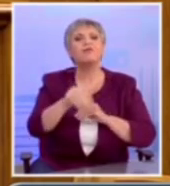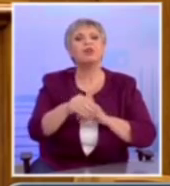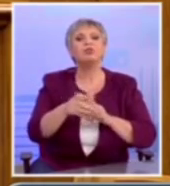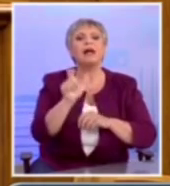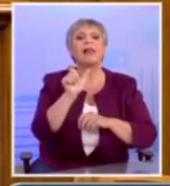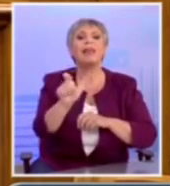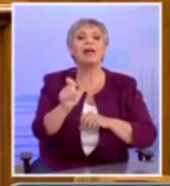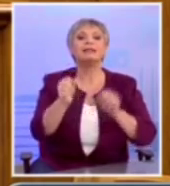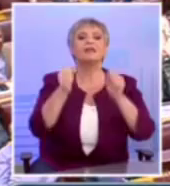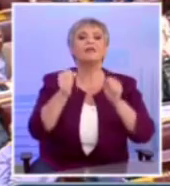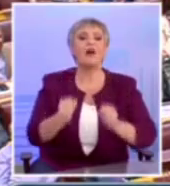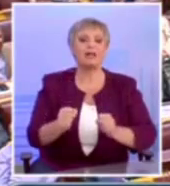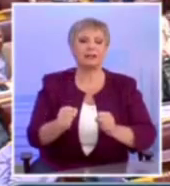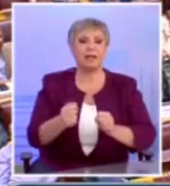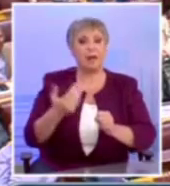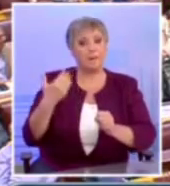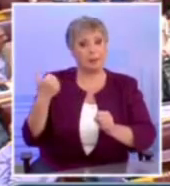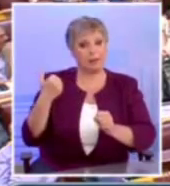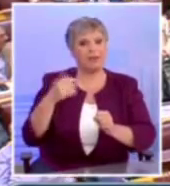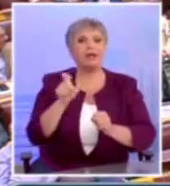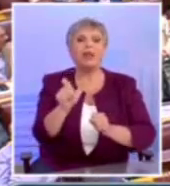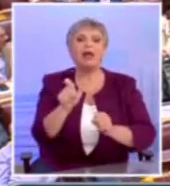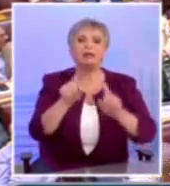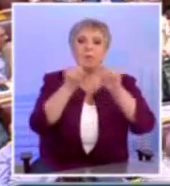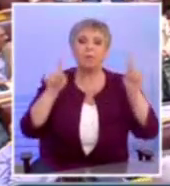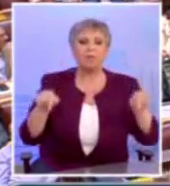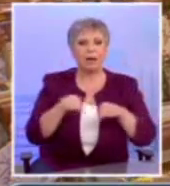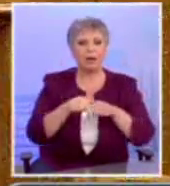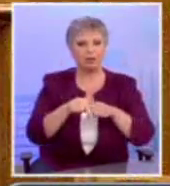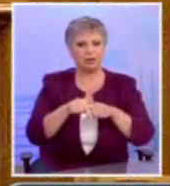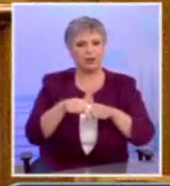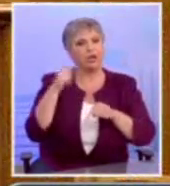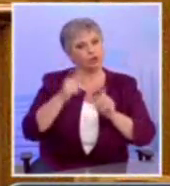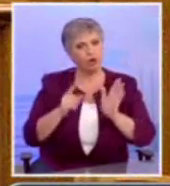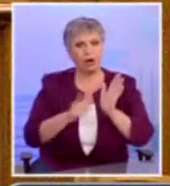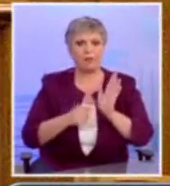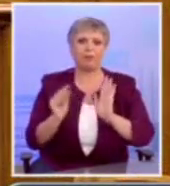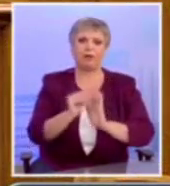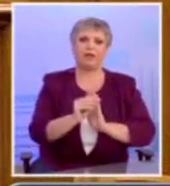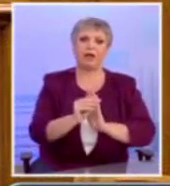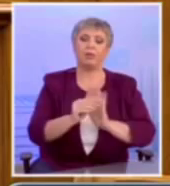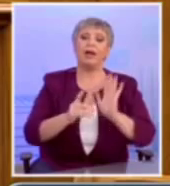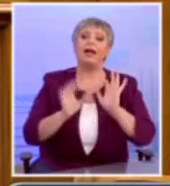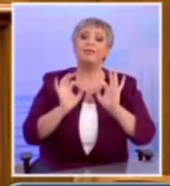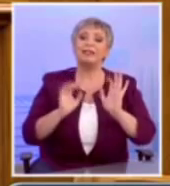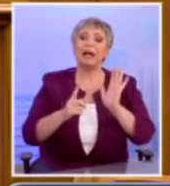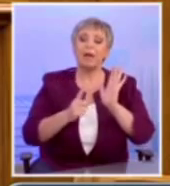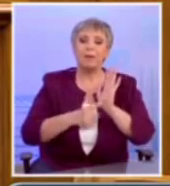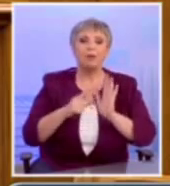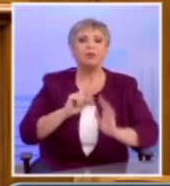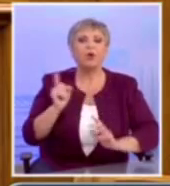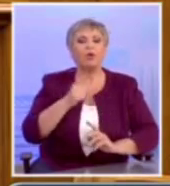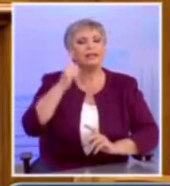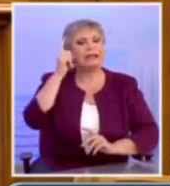αντί πλαίσιο, που το δεχόμαστε. Βέβαια, θα ξέρετε την ερμηνευτική φιλοσοφία που αρχίζει από την